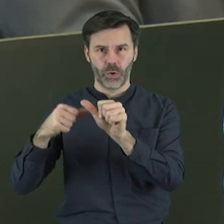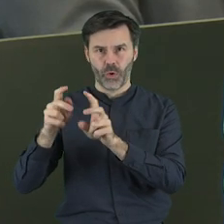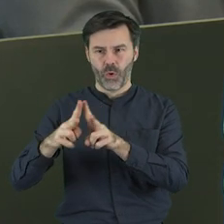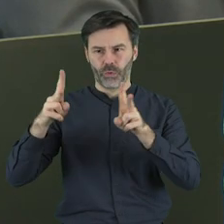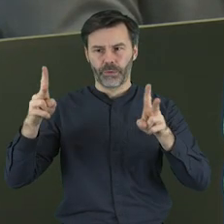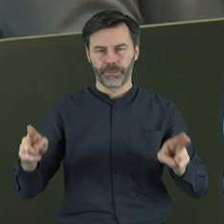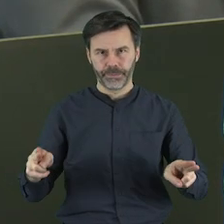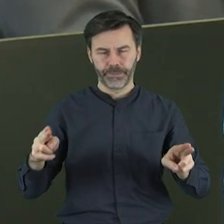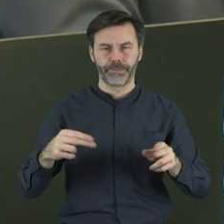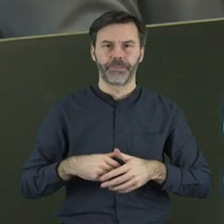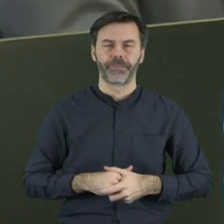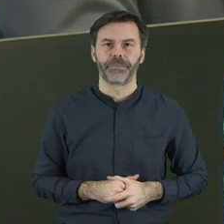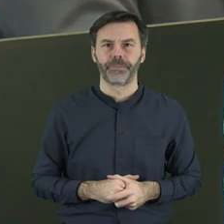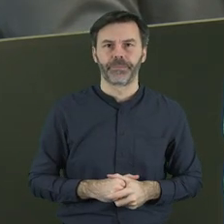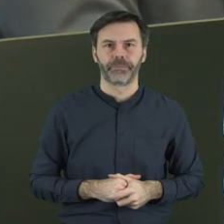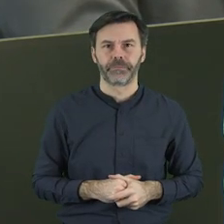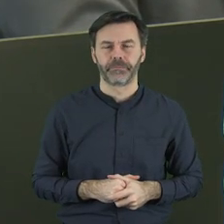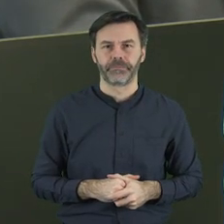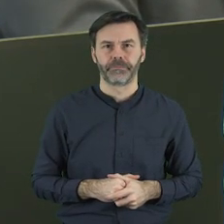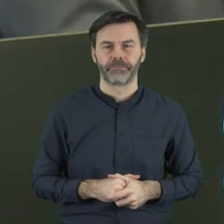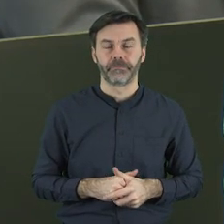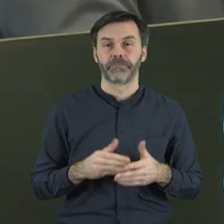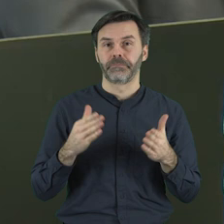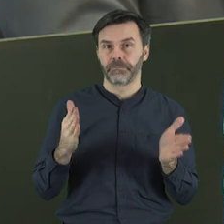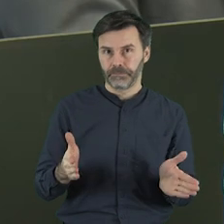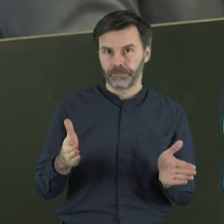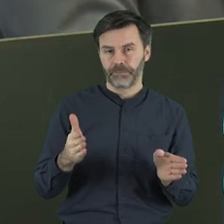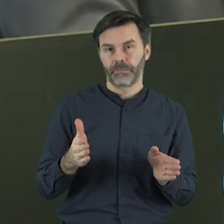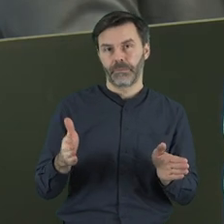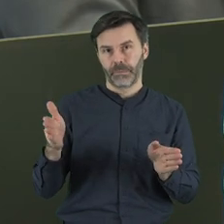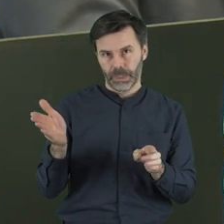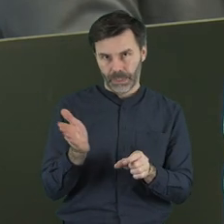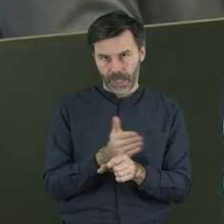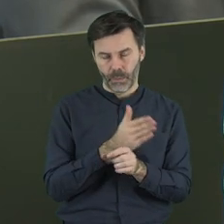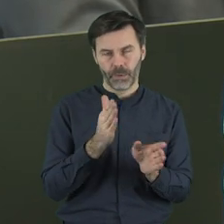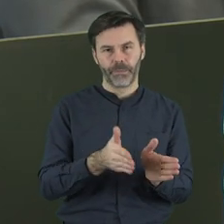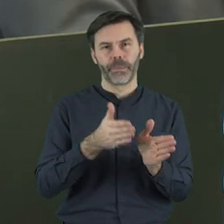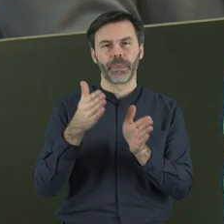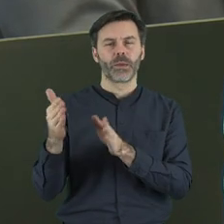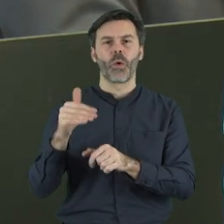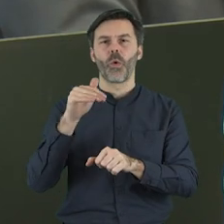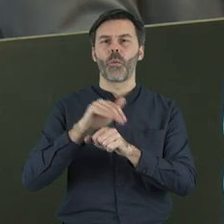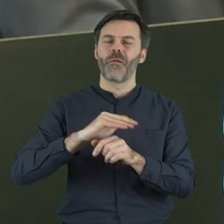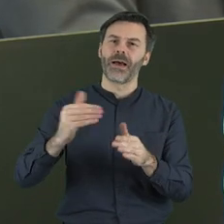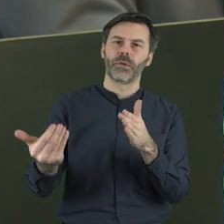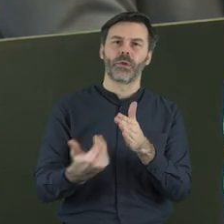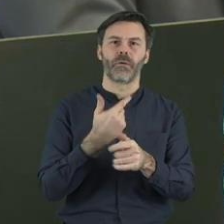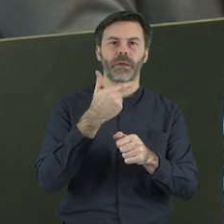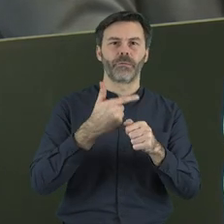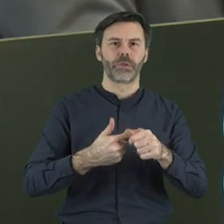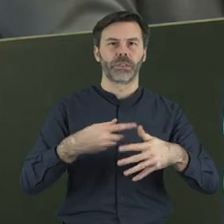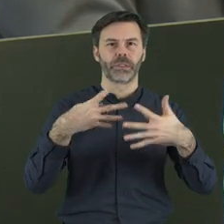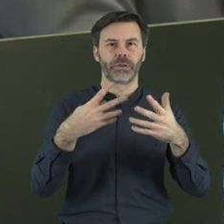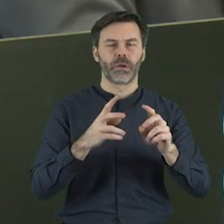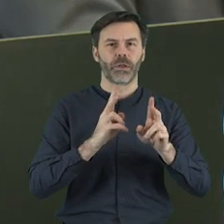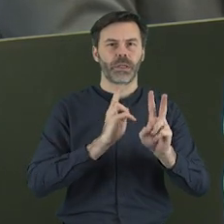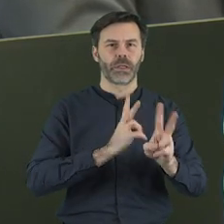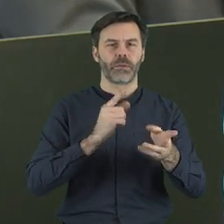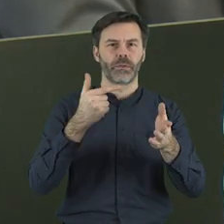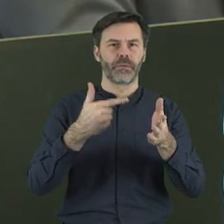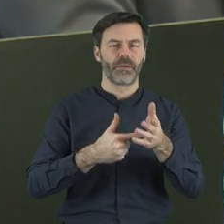umowa została zawarta 29 listopada 2021 roku. Szpital Sieradz